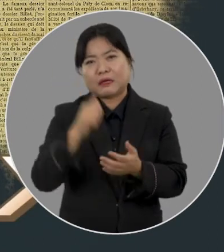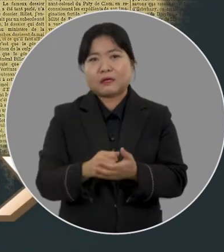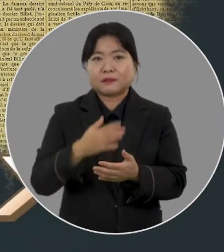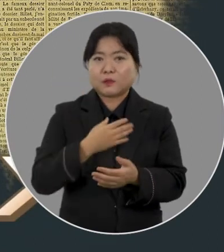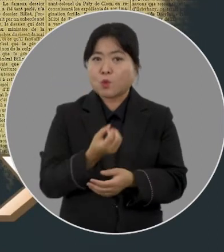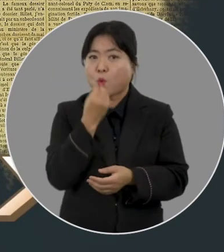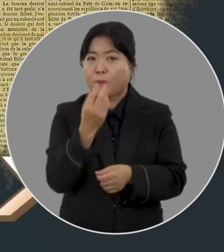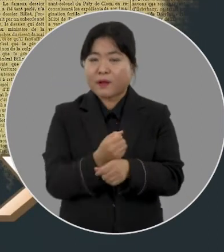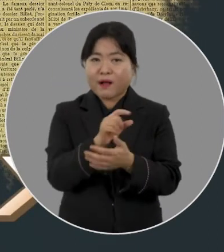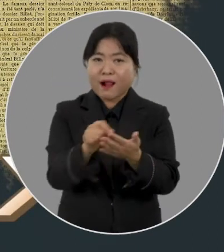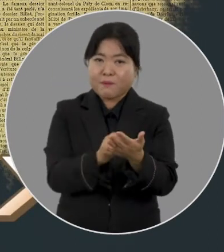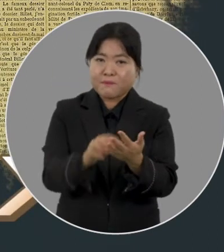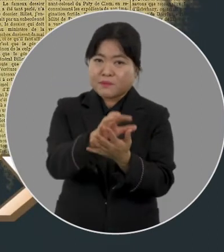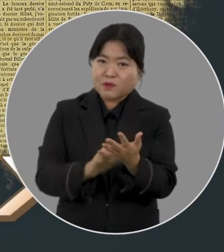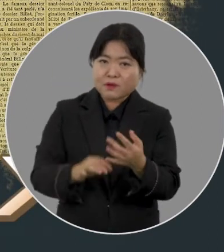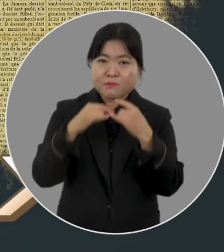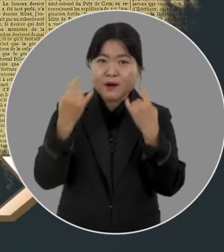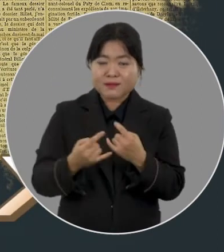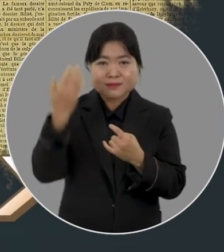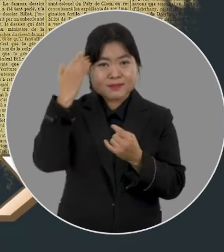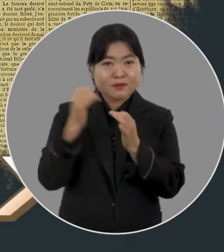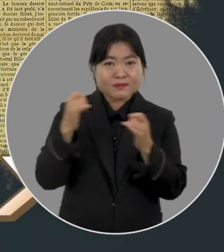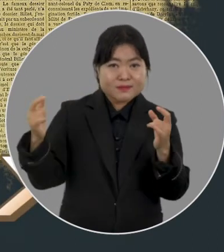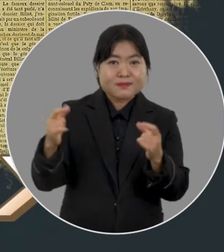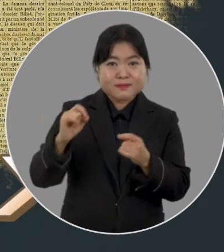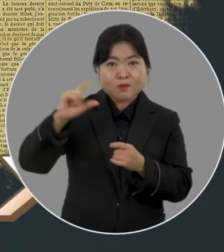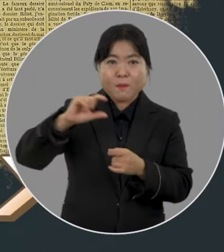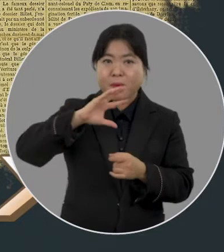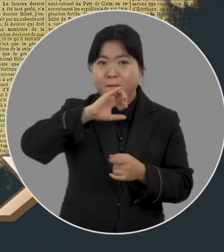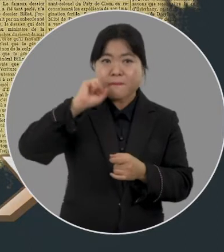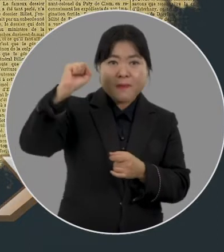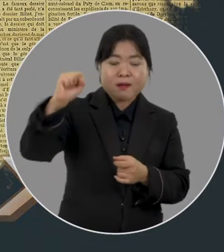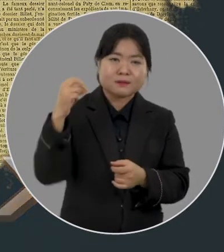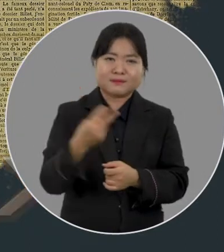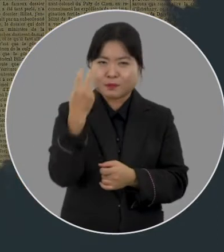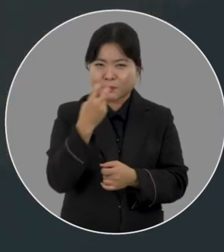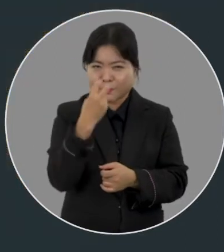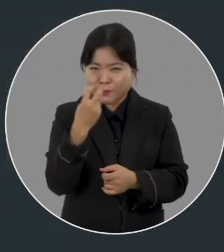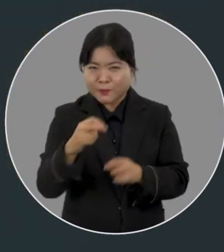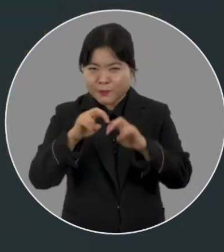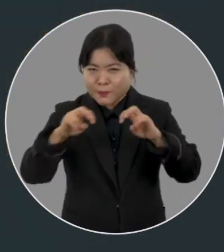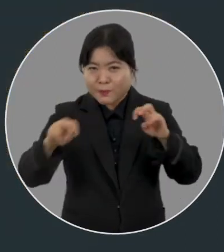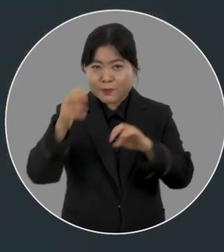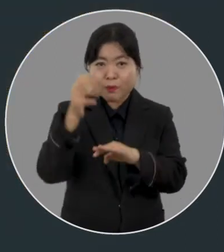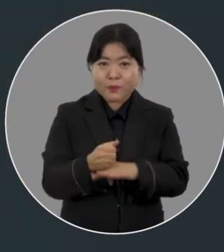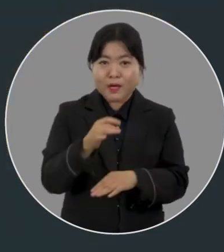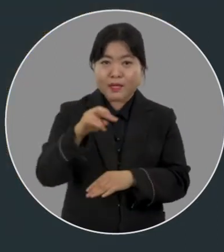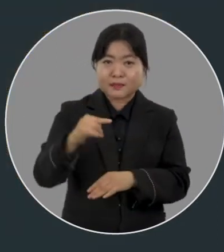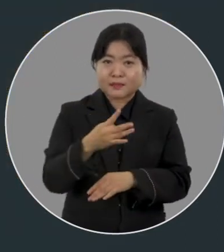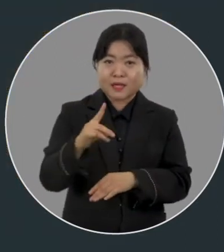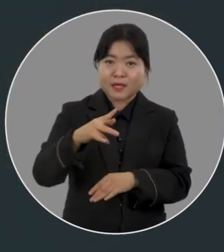고발한다는 칼럼을 써서 프랑스 지성들이 여기서 반발하면서 재조사가 시작되었고 결국